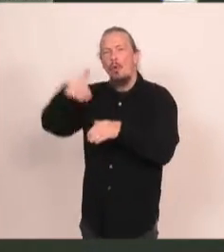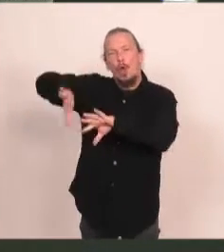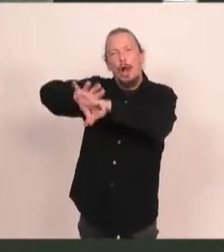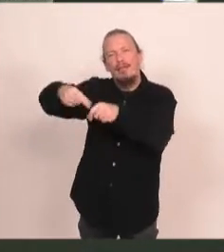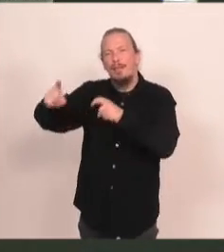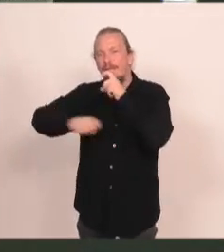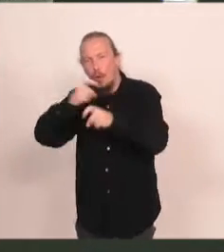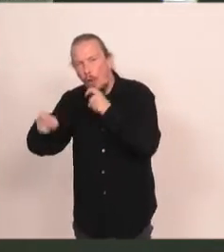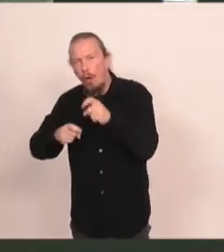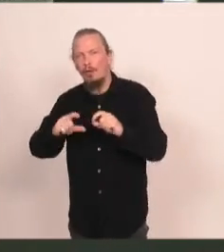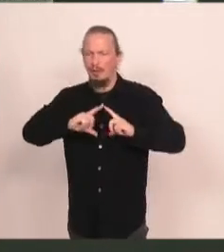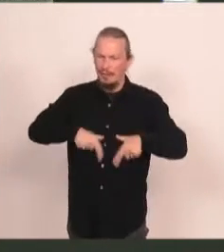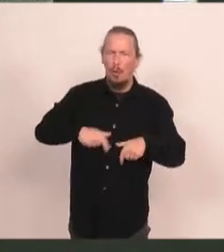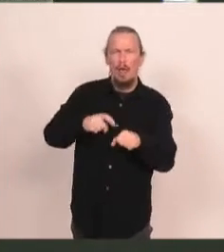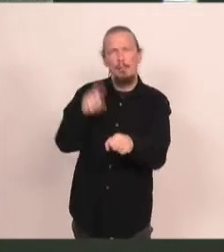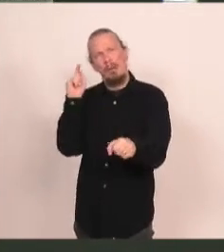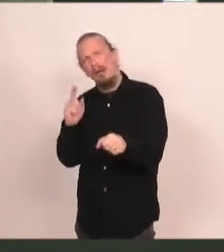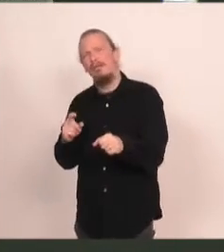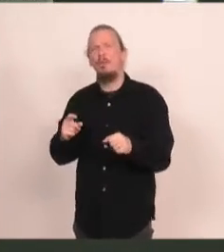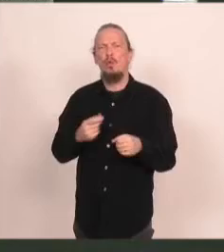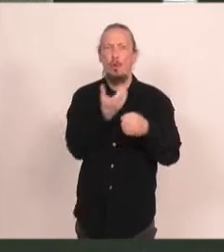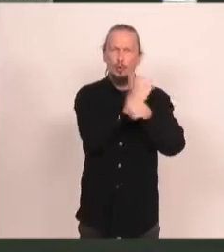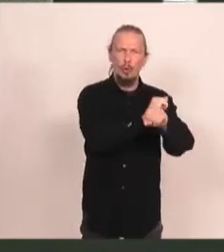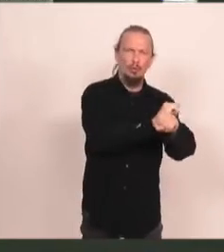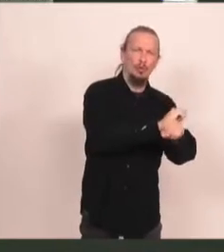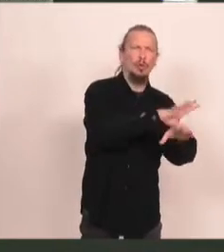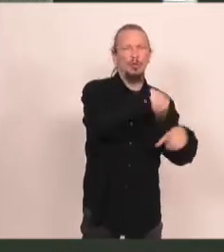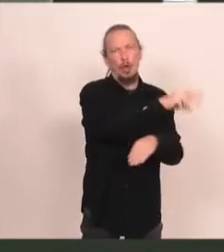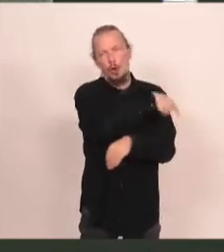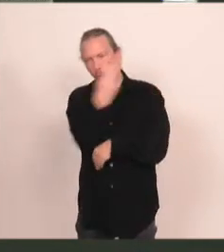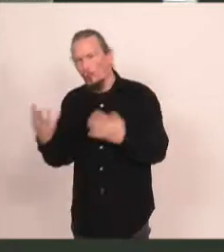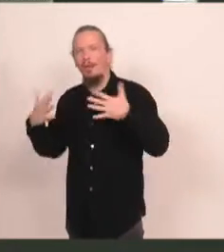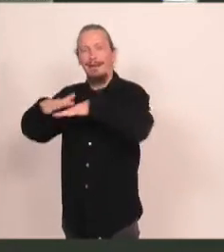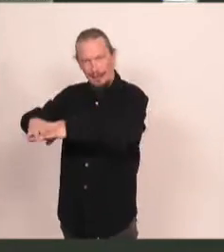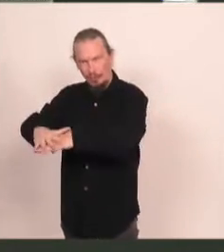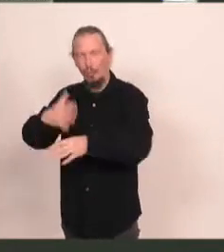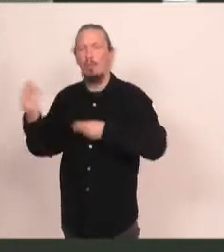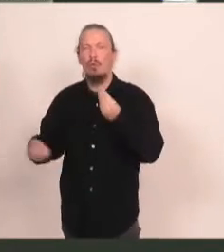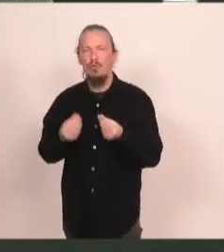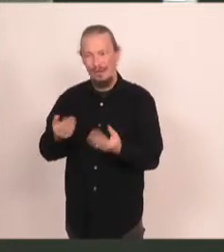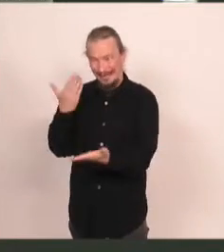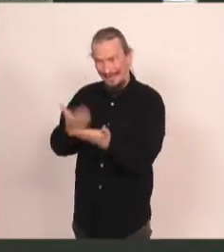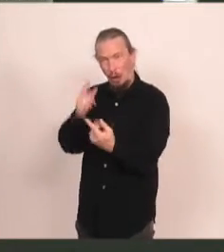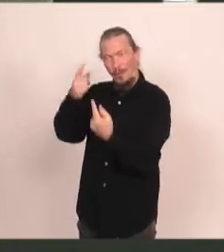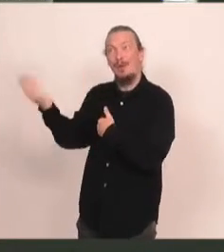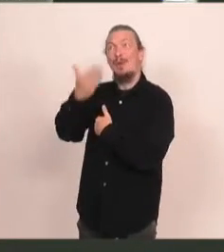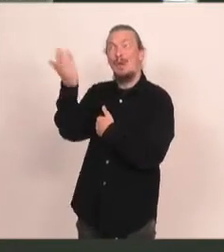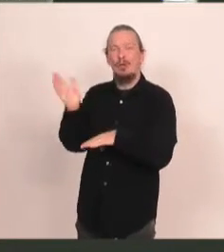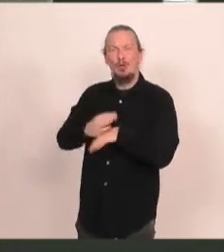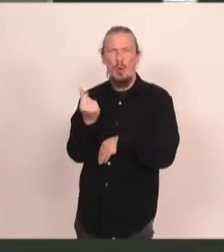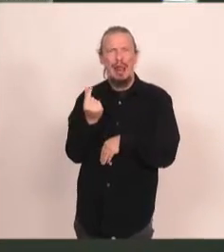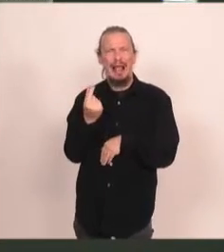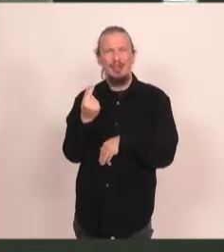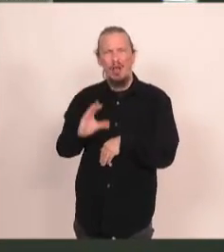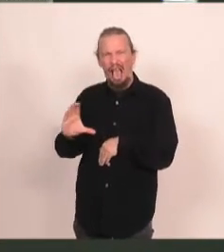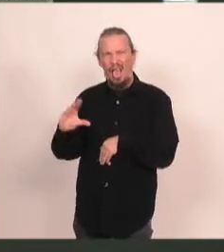intrafamiliales, du décrochage scolaire, de réinsertion des détenus, on regrette des budgets prévisionnels faibles au regard des enjeux présentés. Sur les